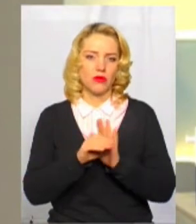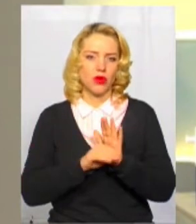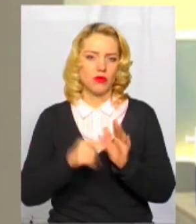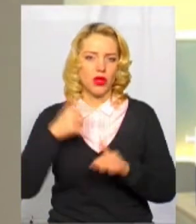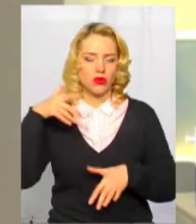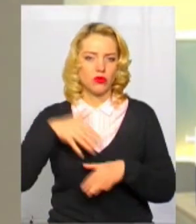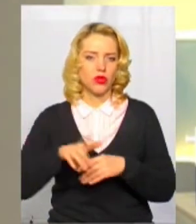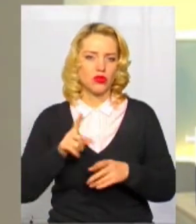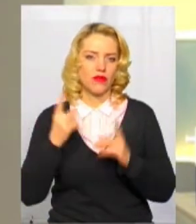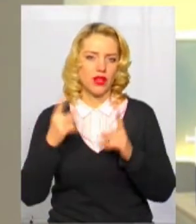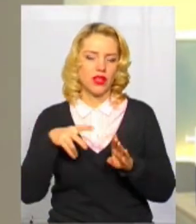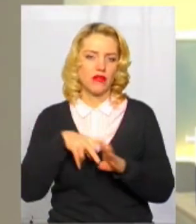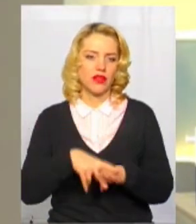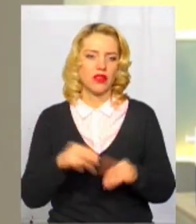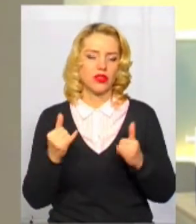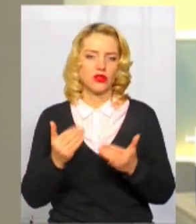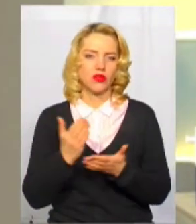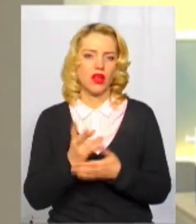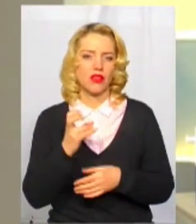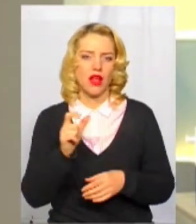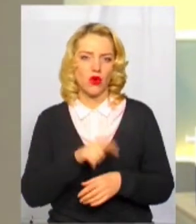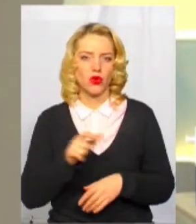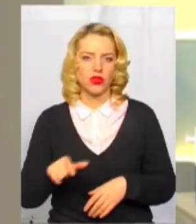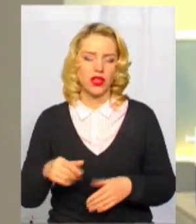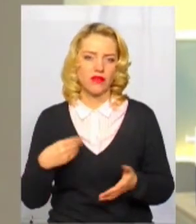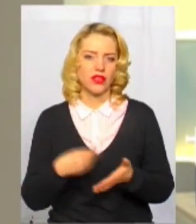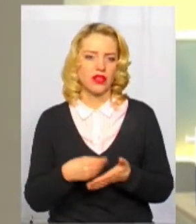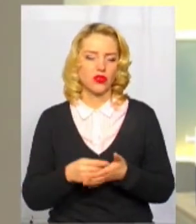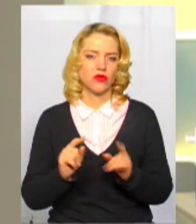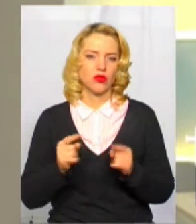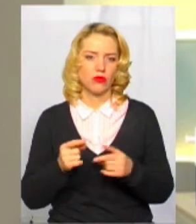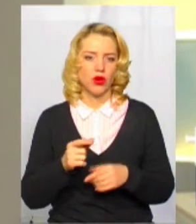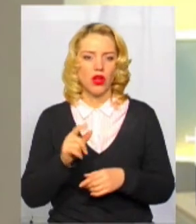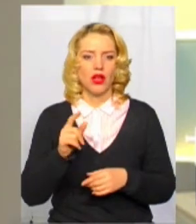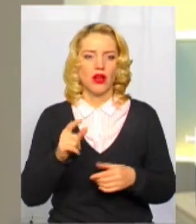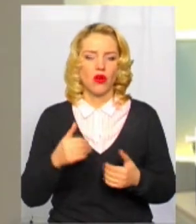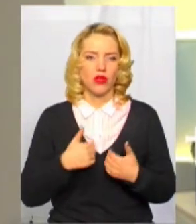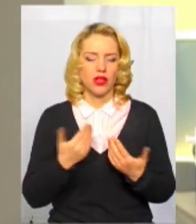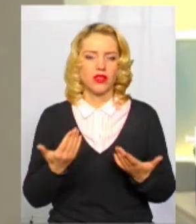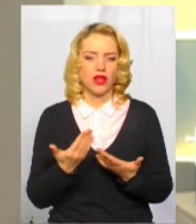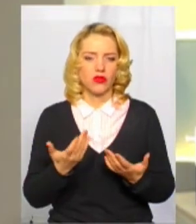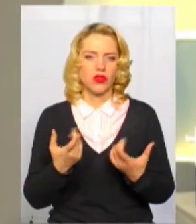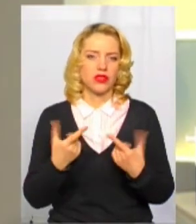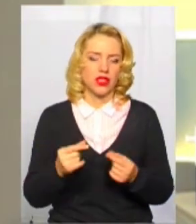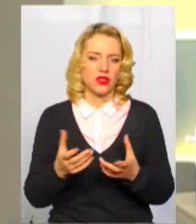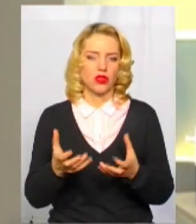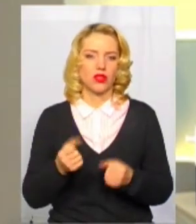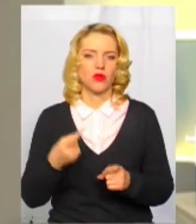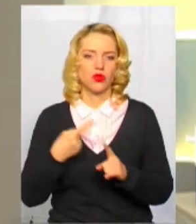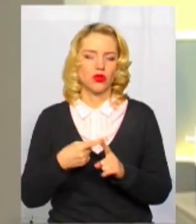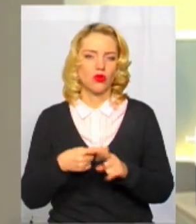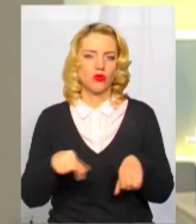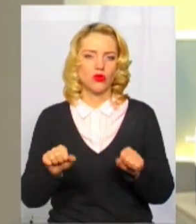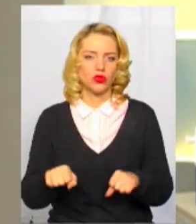велике навантаження сьогодні є на людей фінансової, тому вони хочуть десь якимось чином отримати додаткову